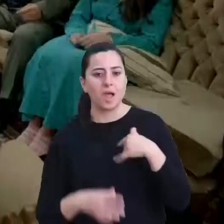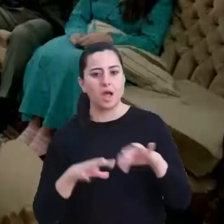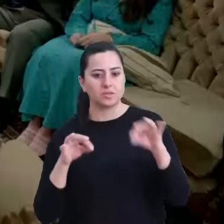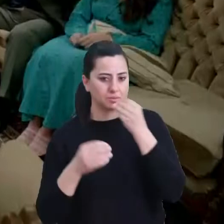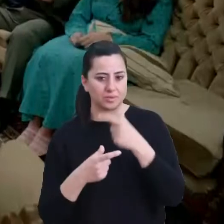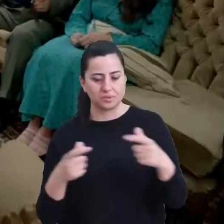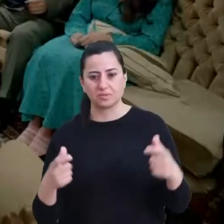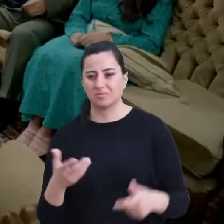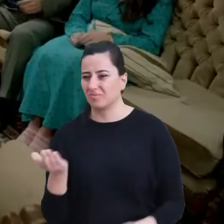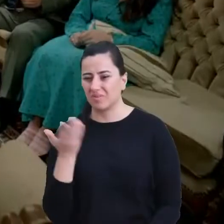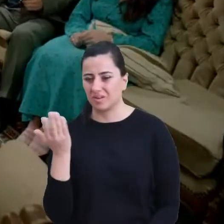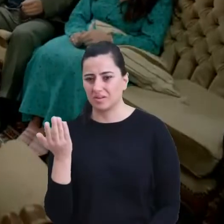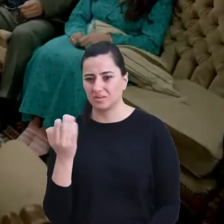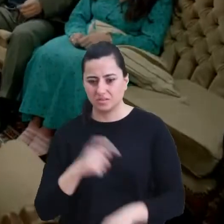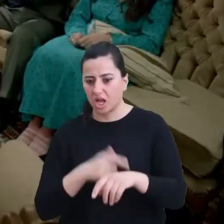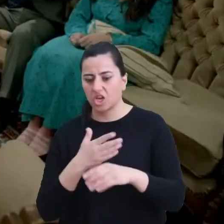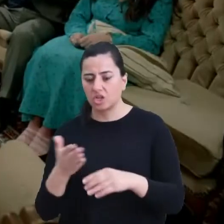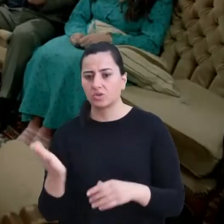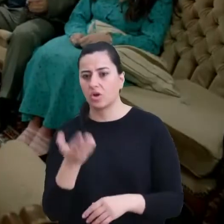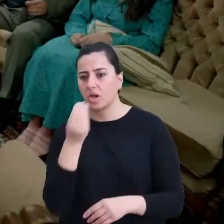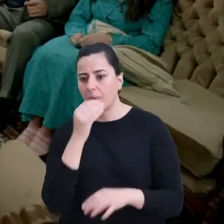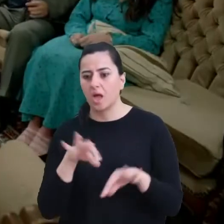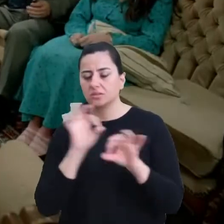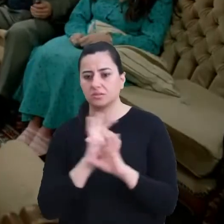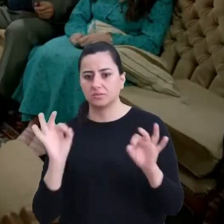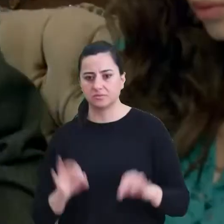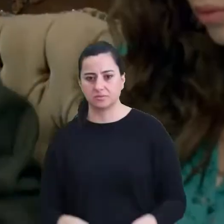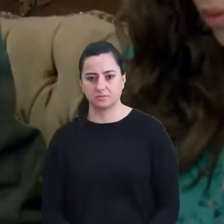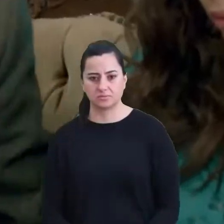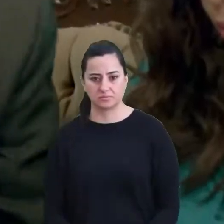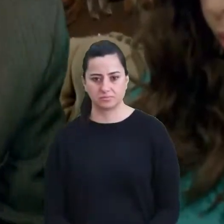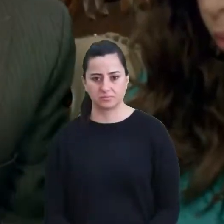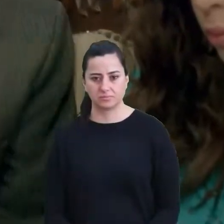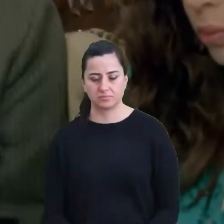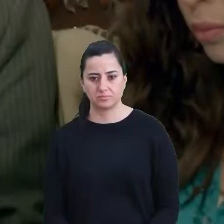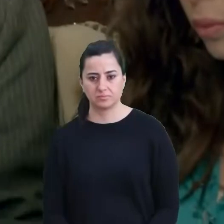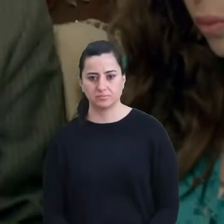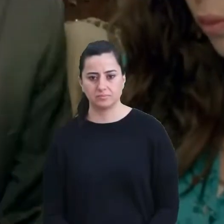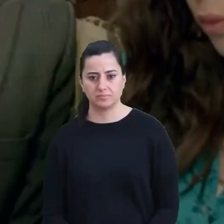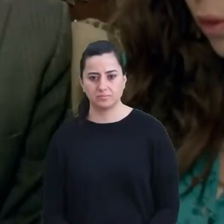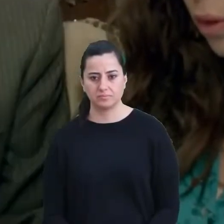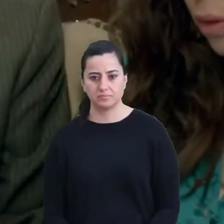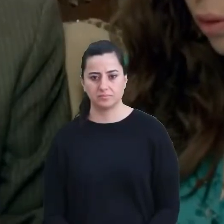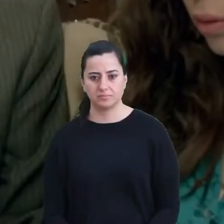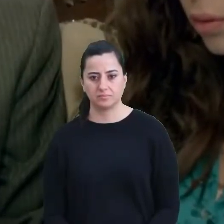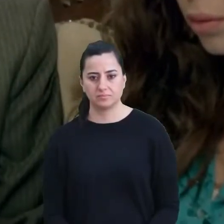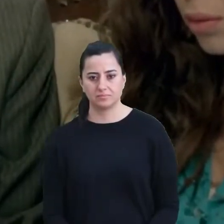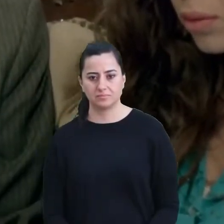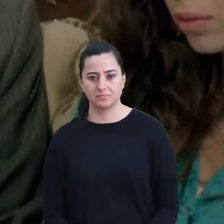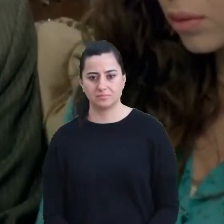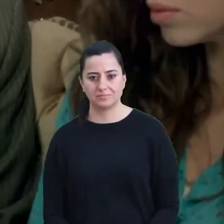şimdi. Dalmışmış. Saat kaç olmuş? Daha sofra hazırlanmamış. Sinirli sinirli bakıp gülümseyerek Sedef'e